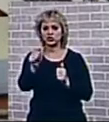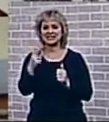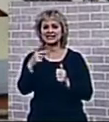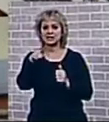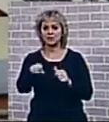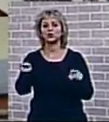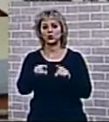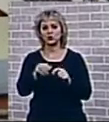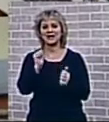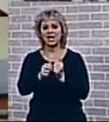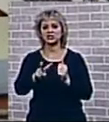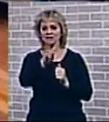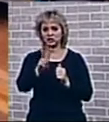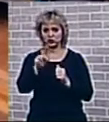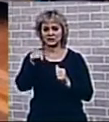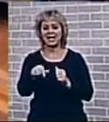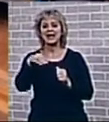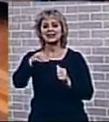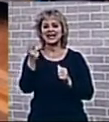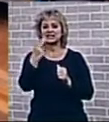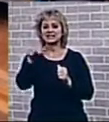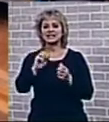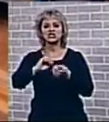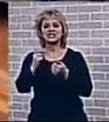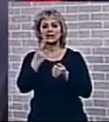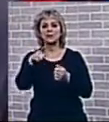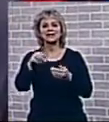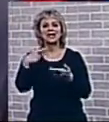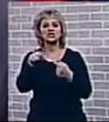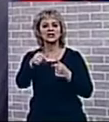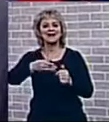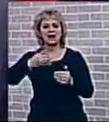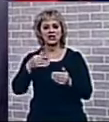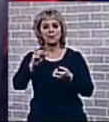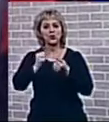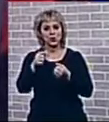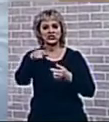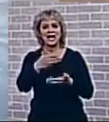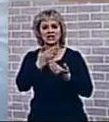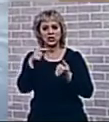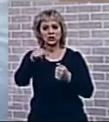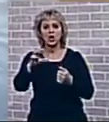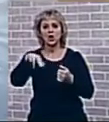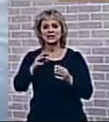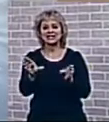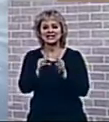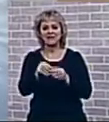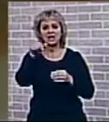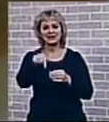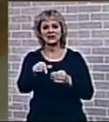Цементная мельница тоже каждые 2 часа. Тацинский цемент отличается высокой ранней прочностью, отсутствием ложного схватывания